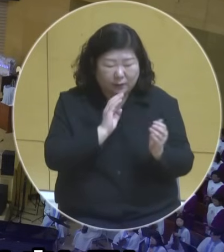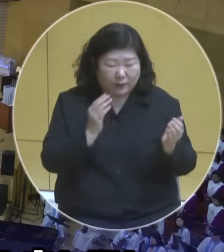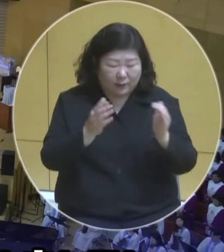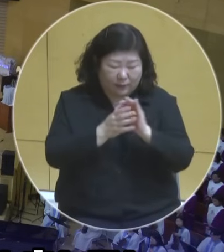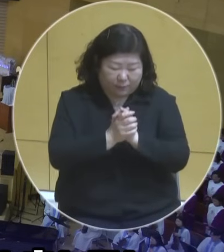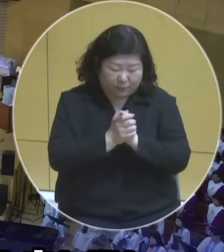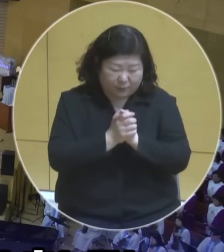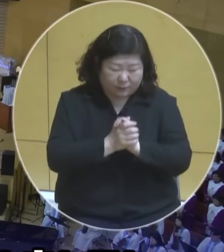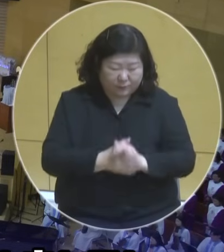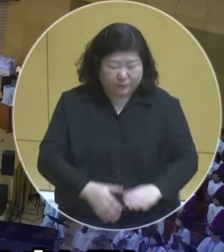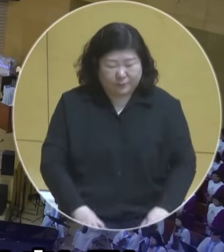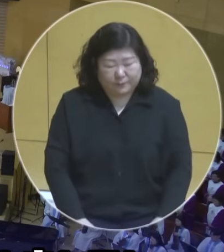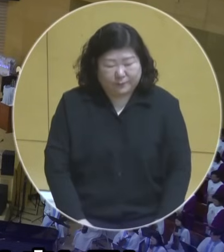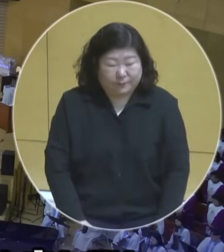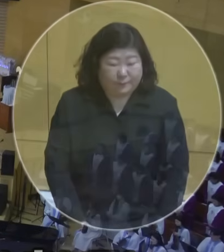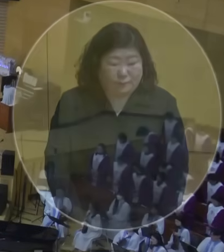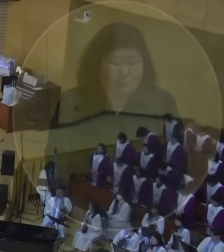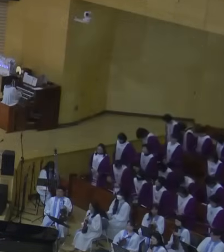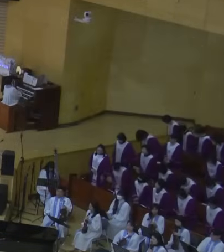믿습니다